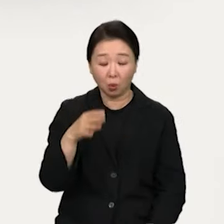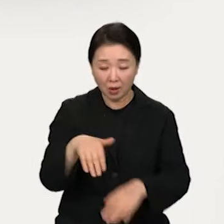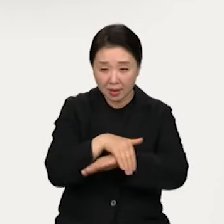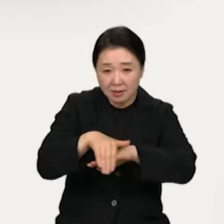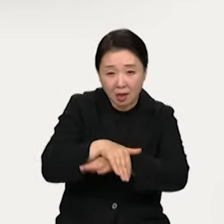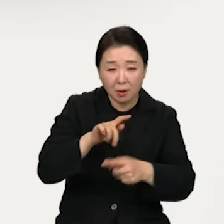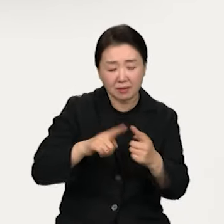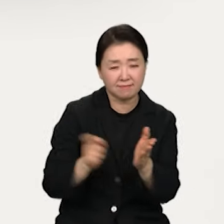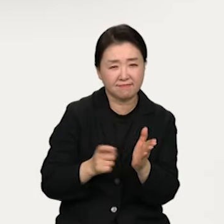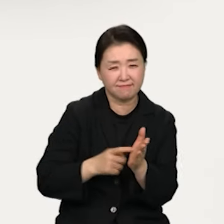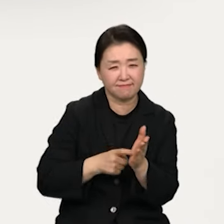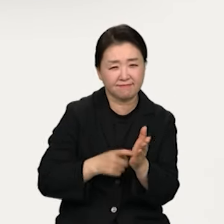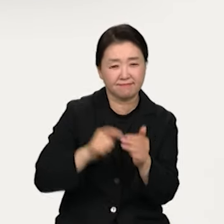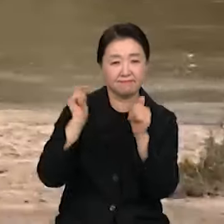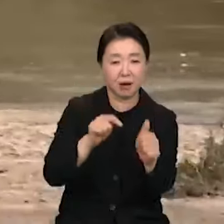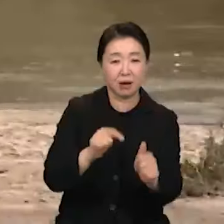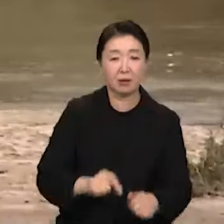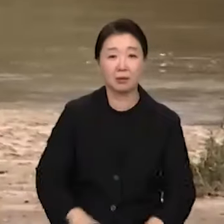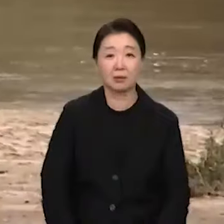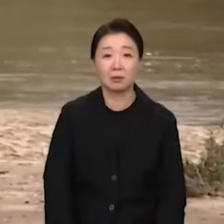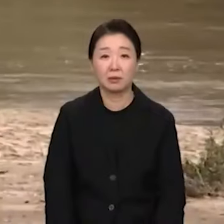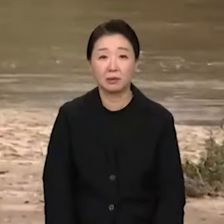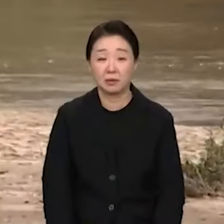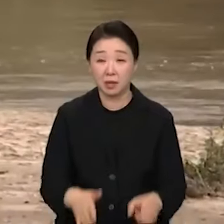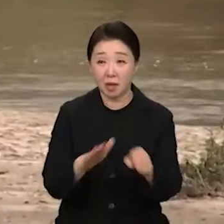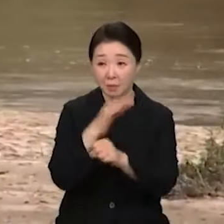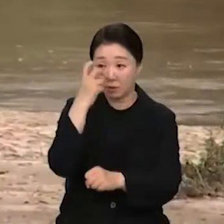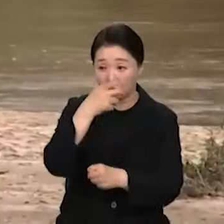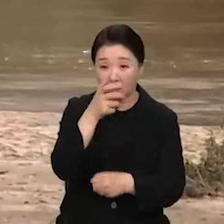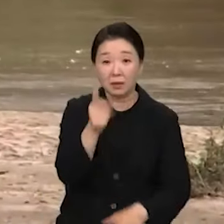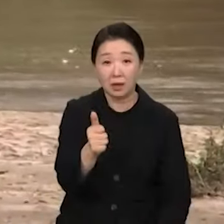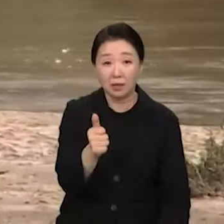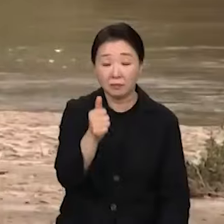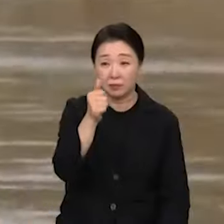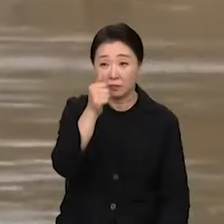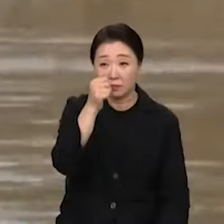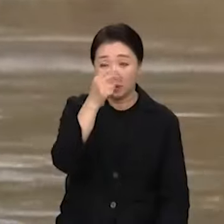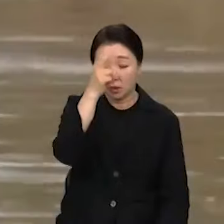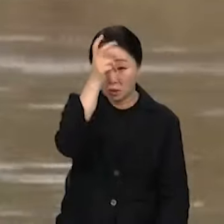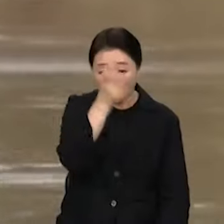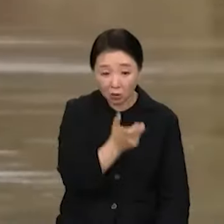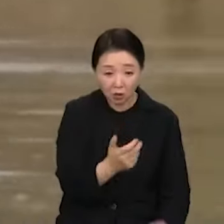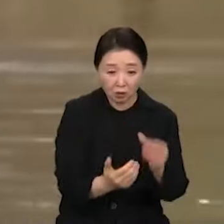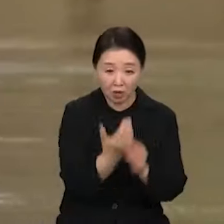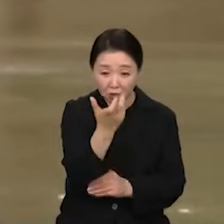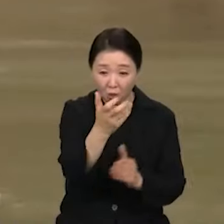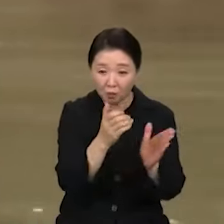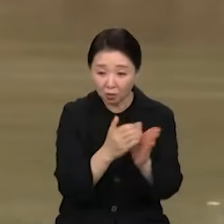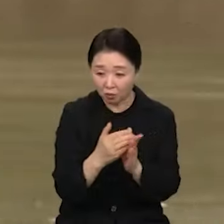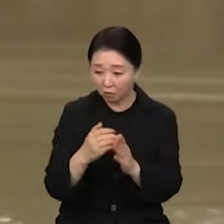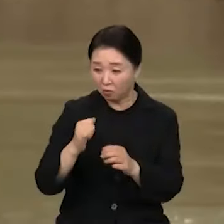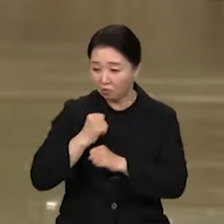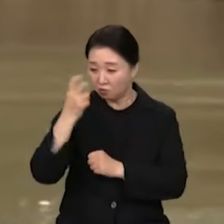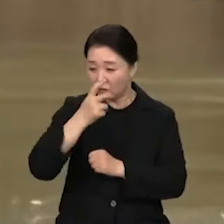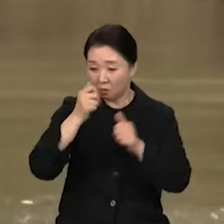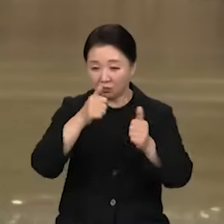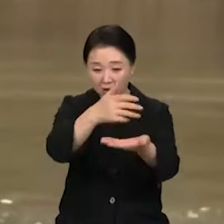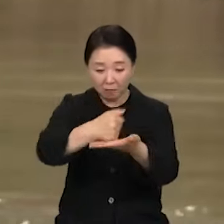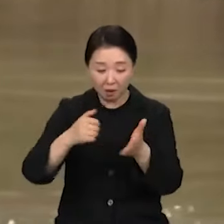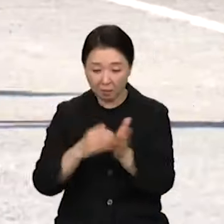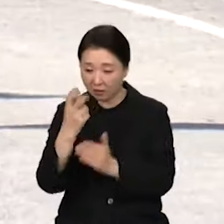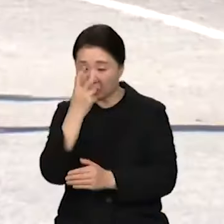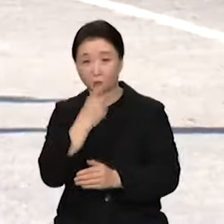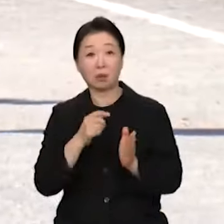전개를 재촉했다고도 돼 있습니다. 해병대 수사단이 경찰로 넘긴 사건을 군검찰이 회수해 조사본부가 재검토한